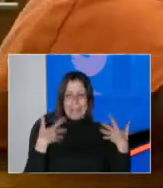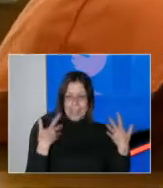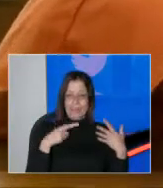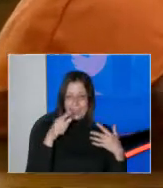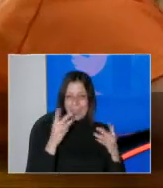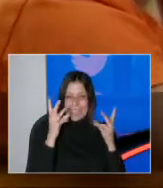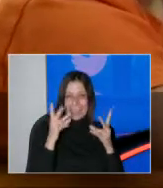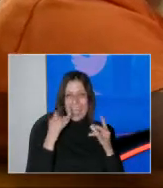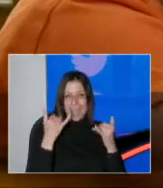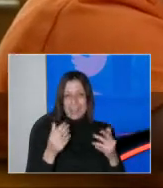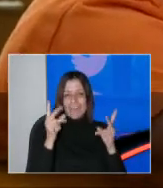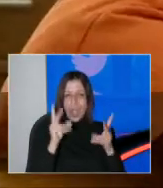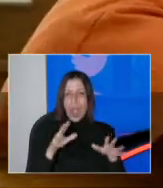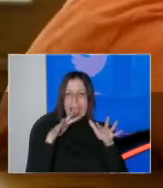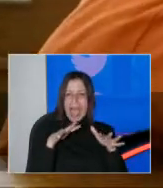למשך השבוע או